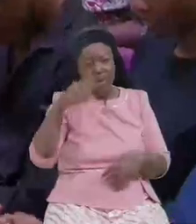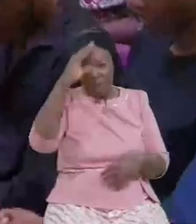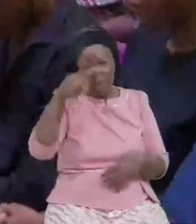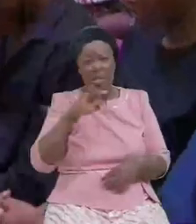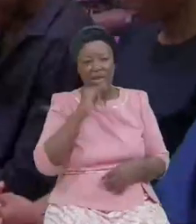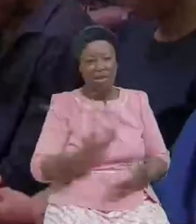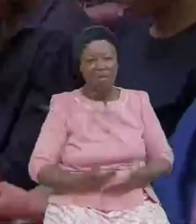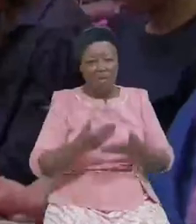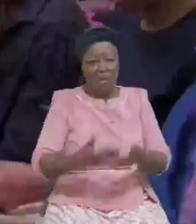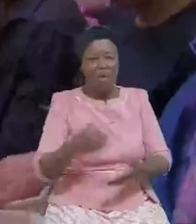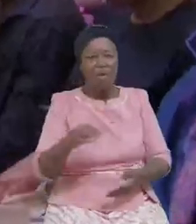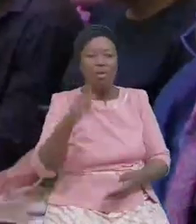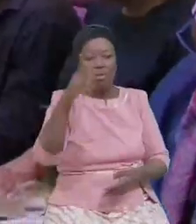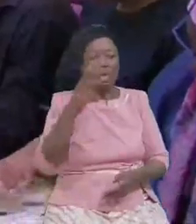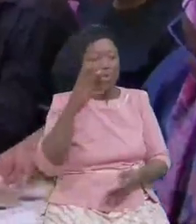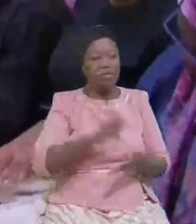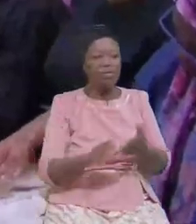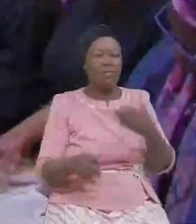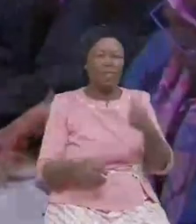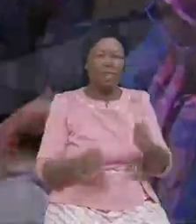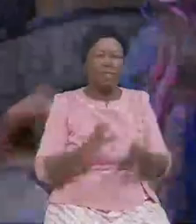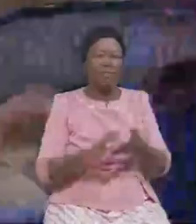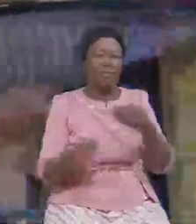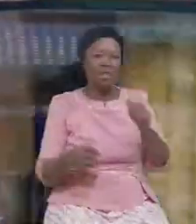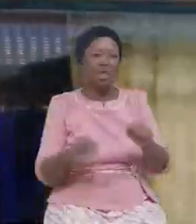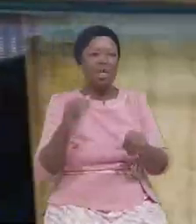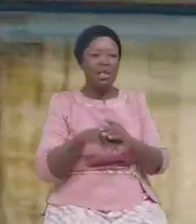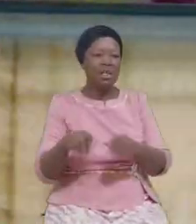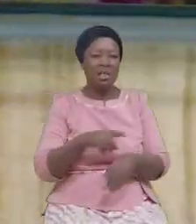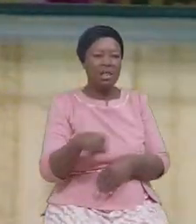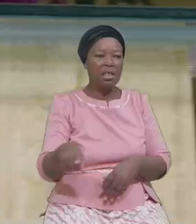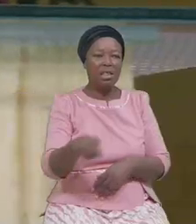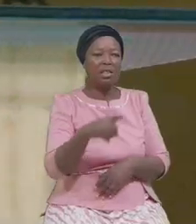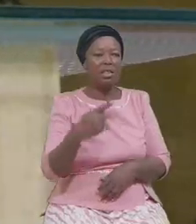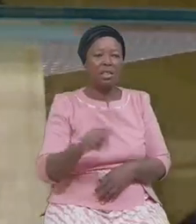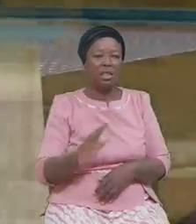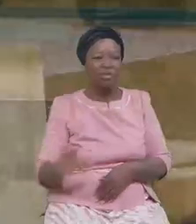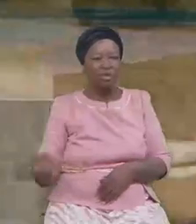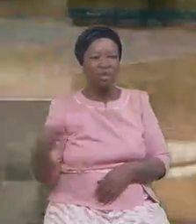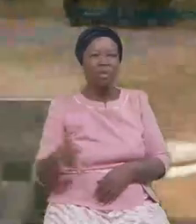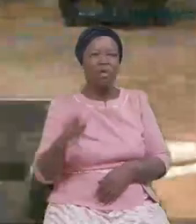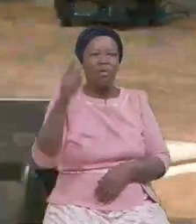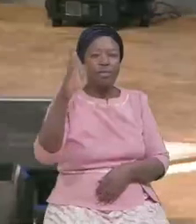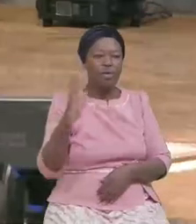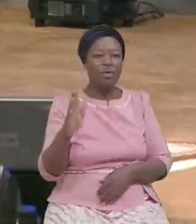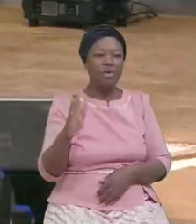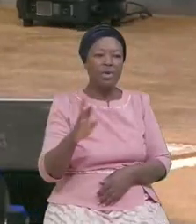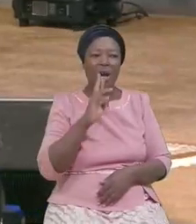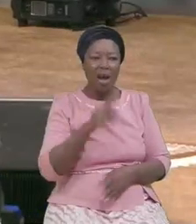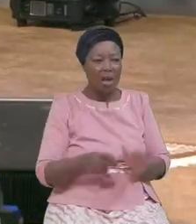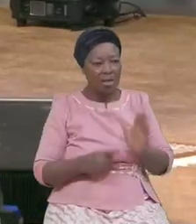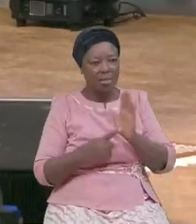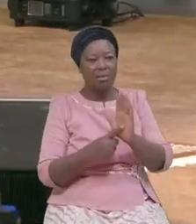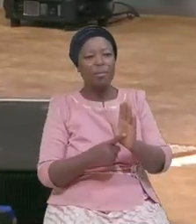Dieu. Verset 10. Verset 10, il dit, c'est par là que se font connaître les enfants de Dieu et